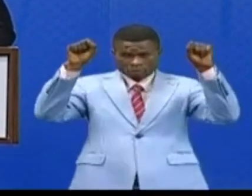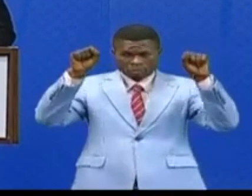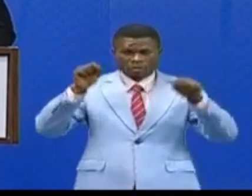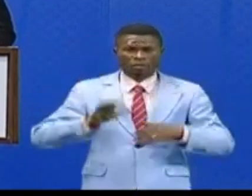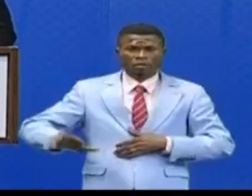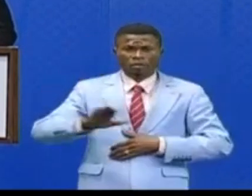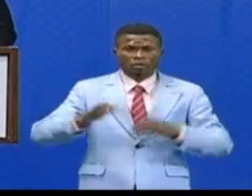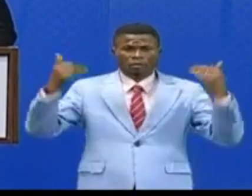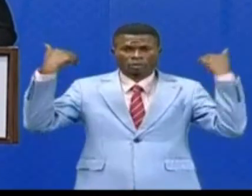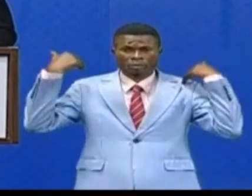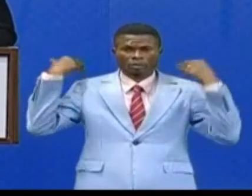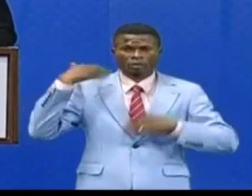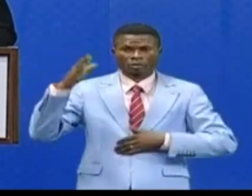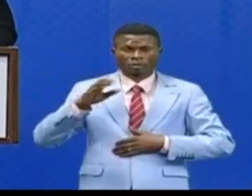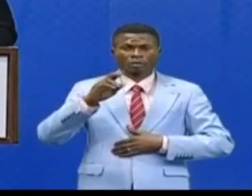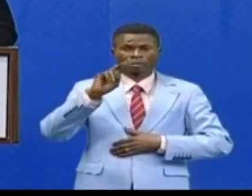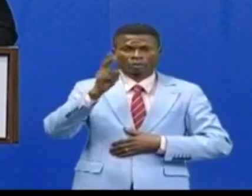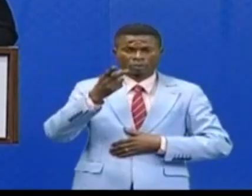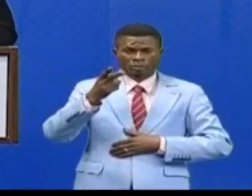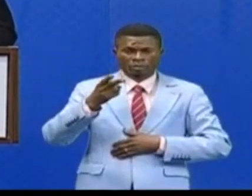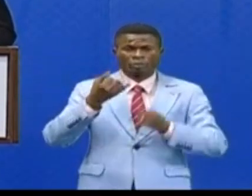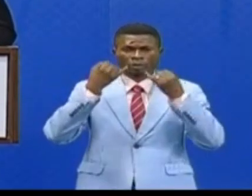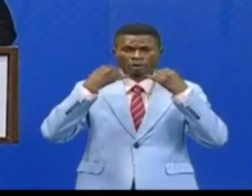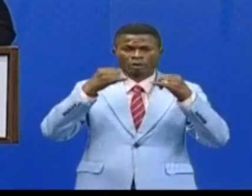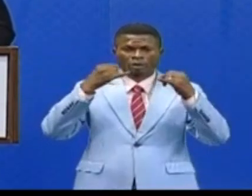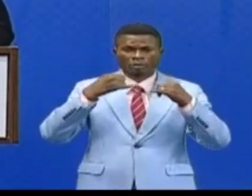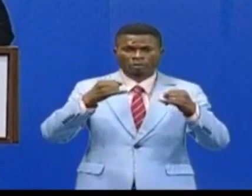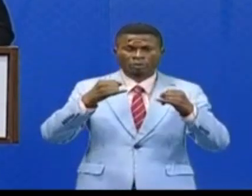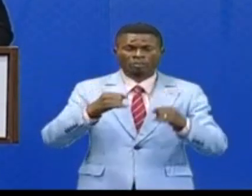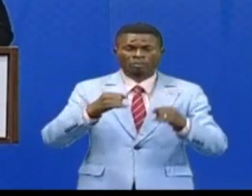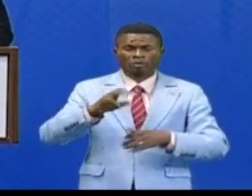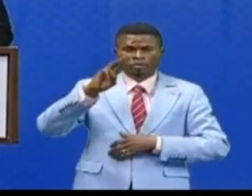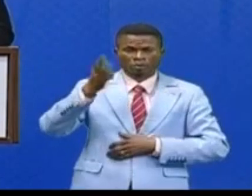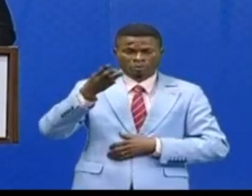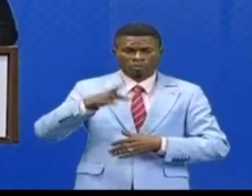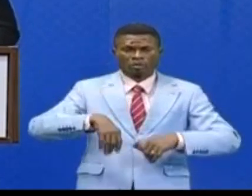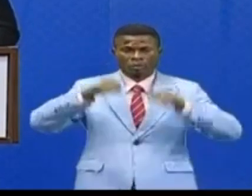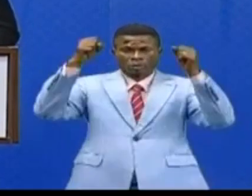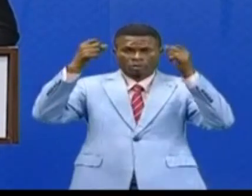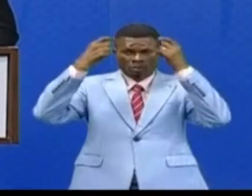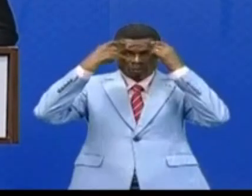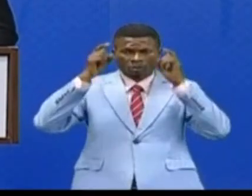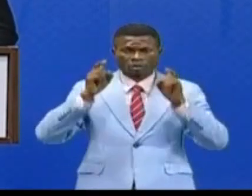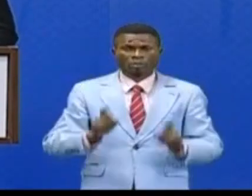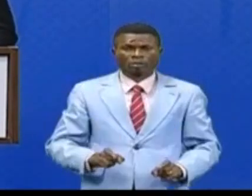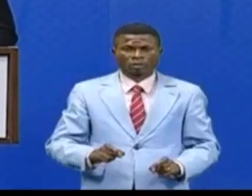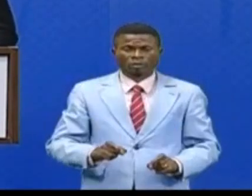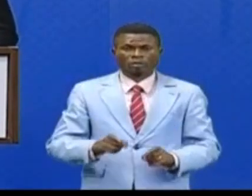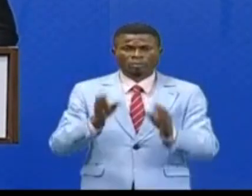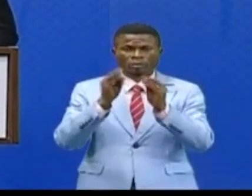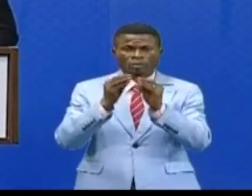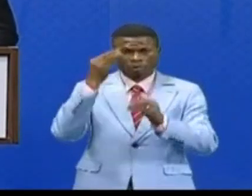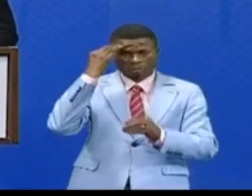République, chef de l'État. 2. Point d'information. 3. Approbation d'un relevé des décisions de Conseil